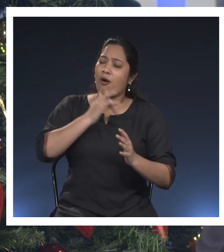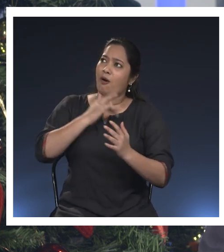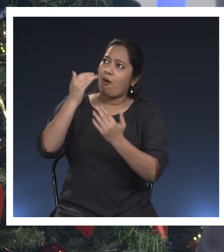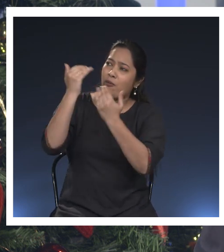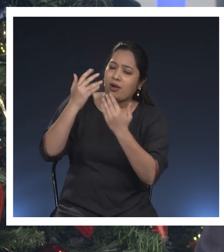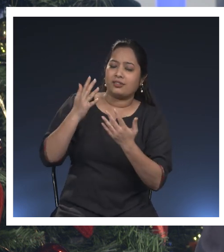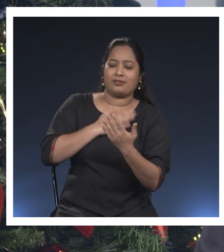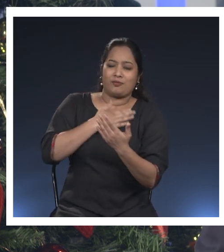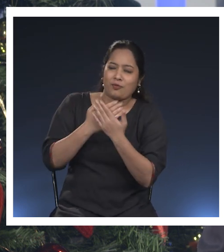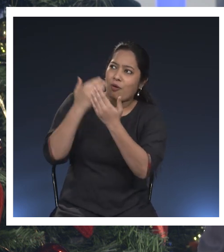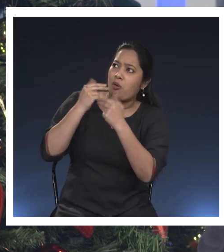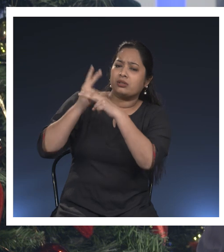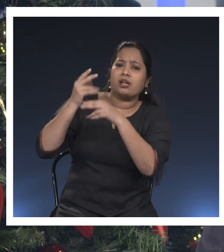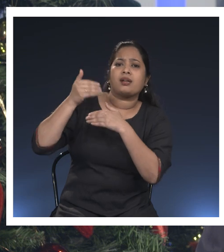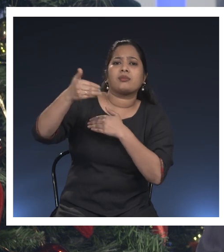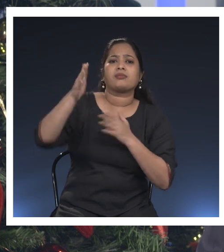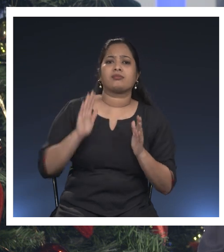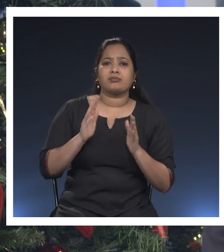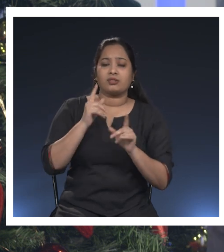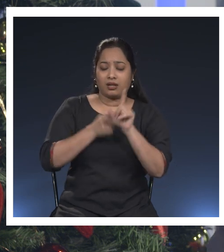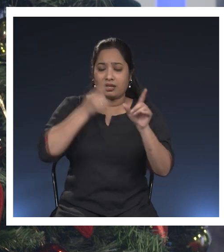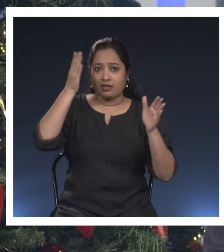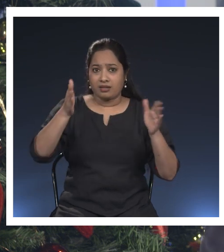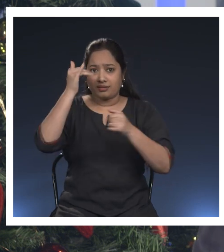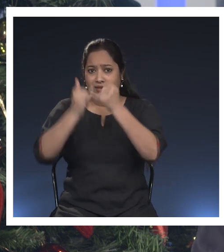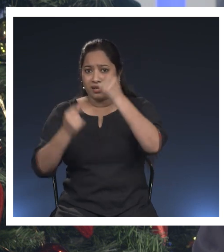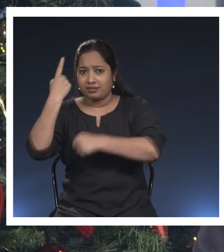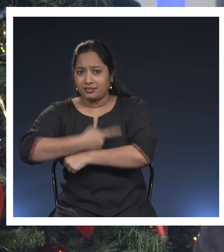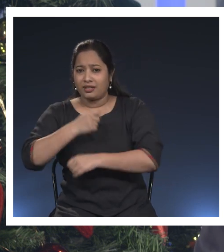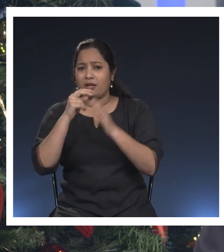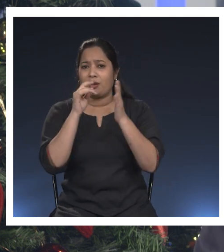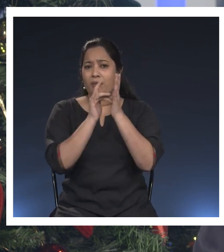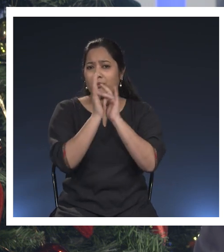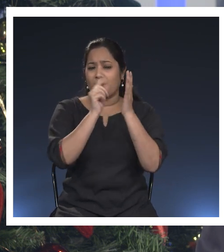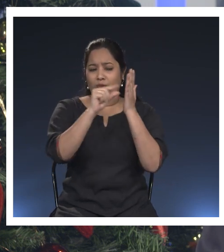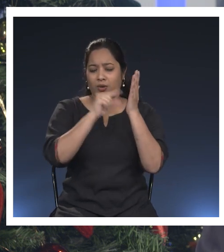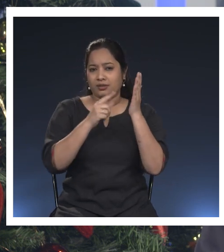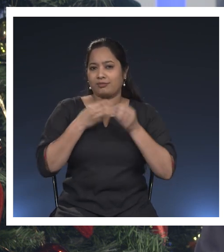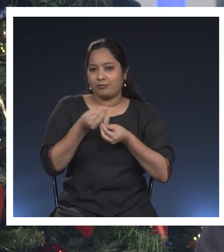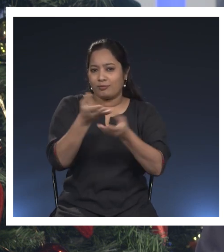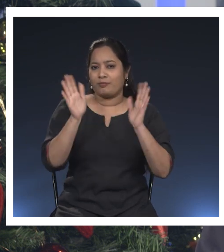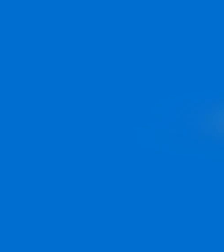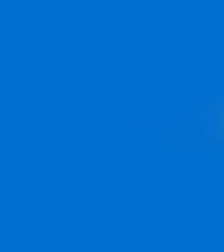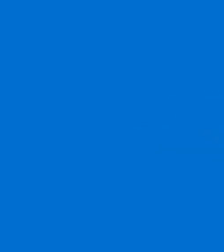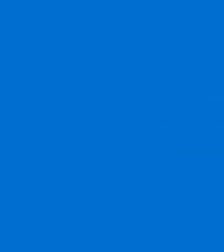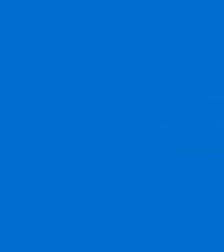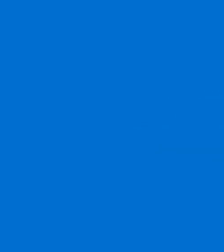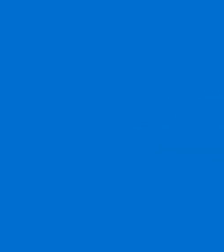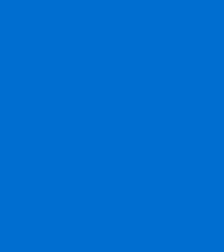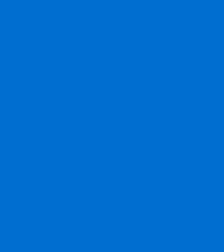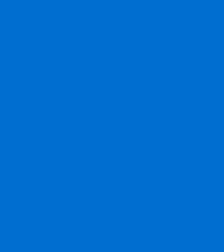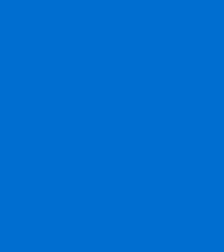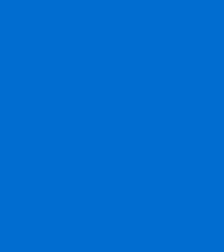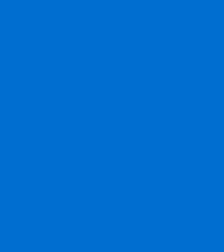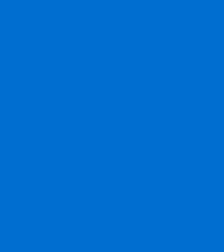दया हम पर बनी हुई है। परमेश्वर के वचन से साल के इस आखिरी दिन में मैं आपको एक आशीष का वचन देना चाहता हूँ। दूसरा